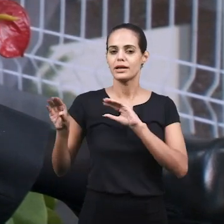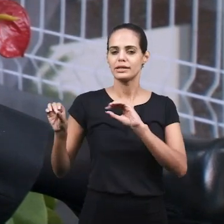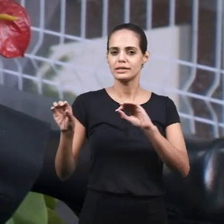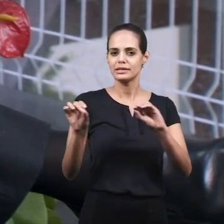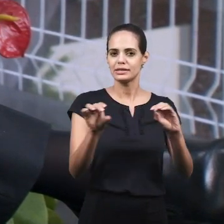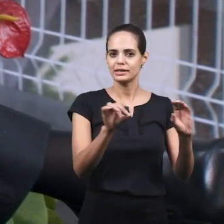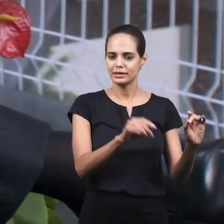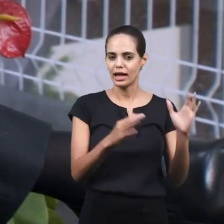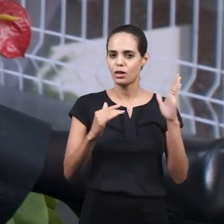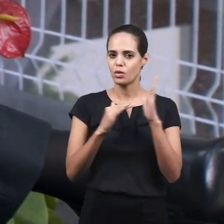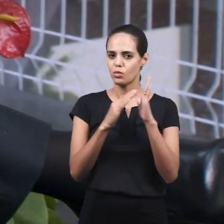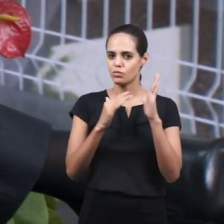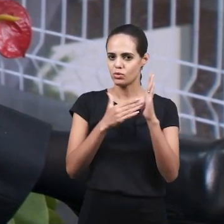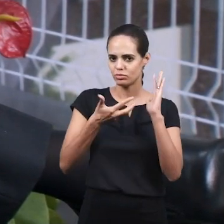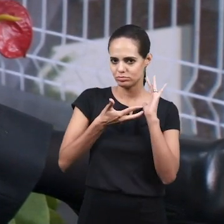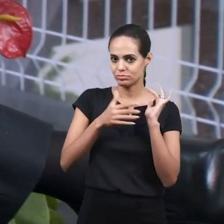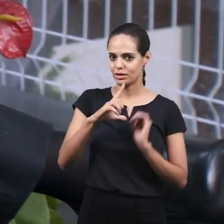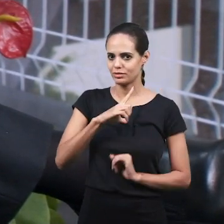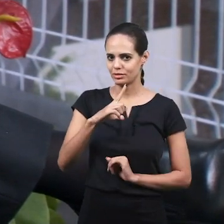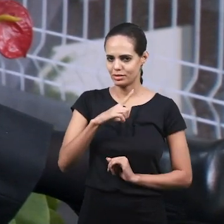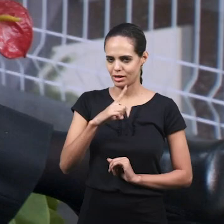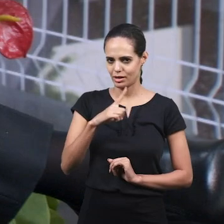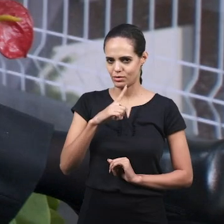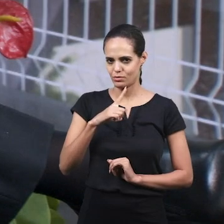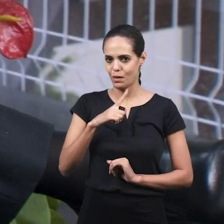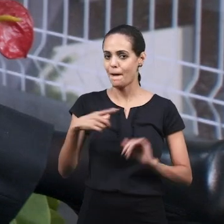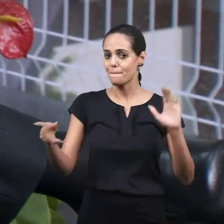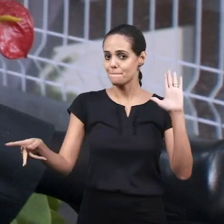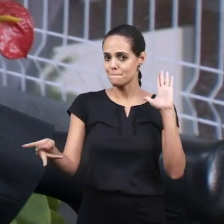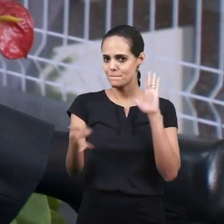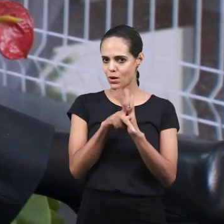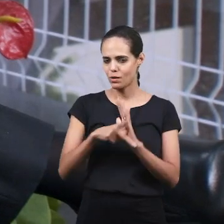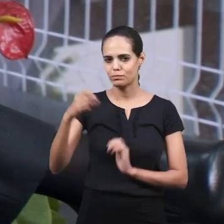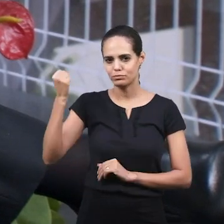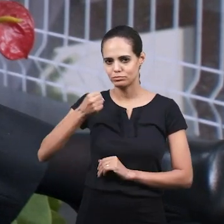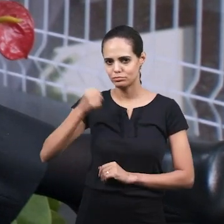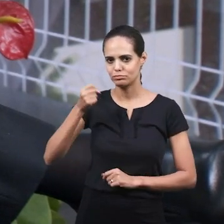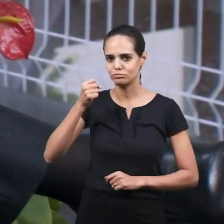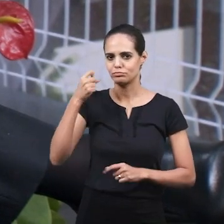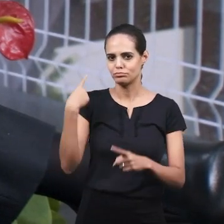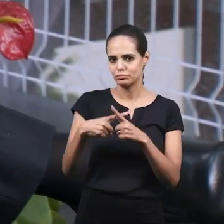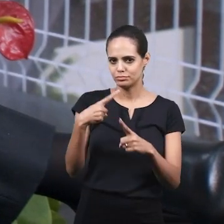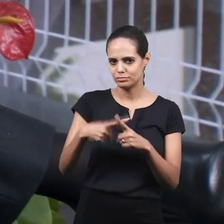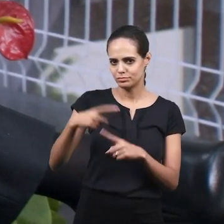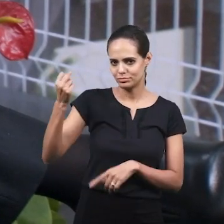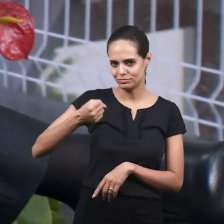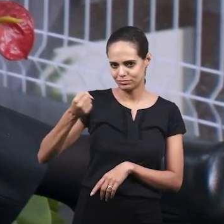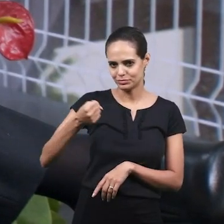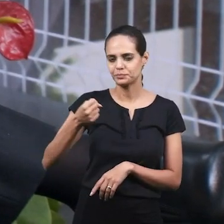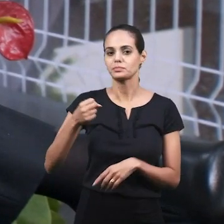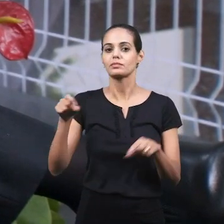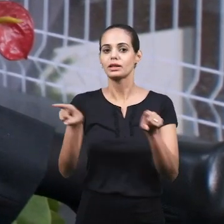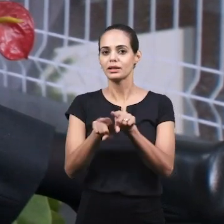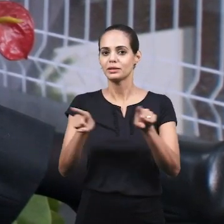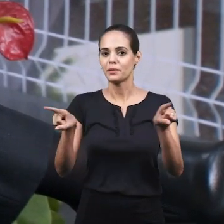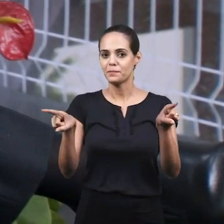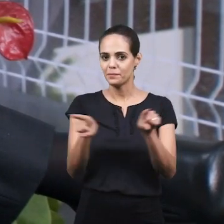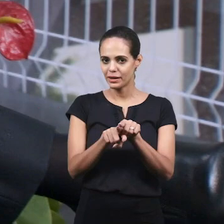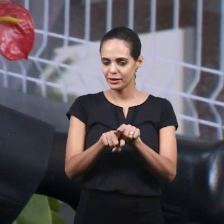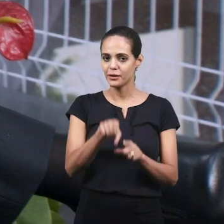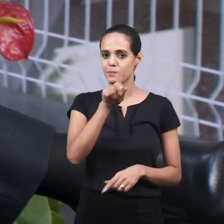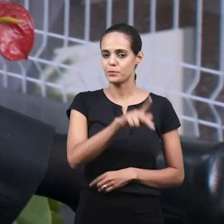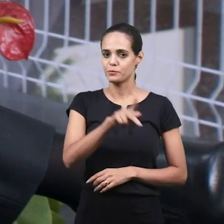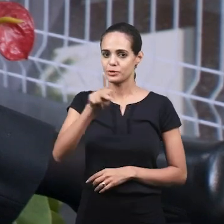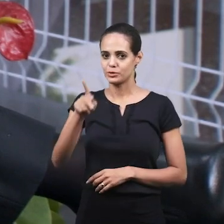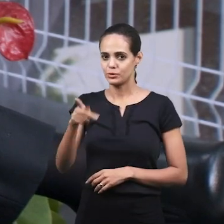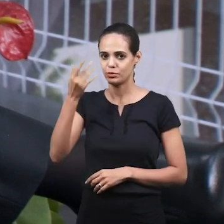instruments de percussion. Et dans l'étude pour les enfants intermédiaires et adolescents, à l'intérieur de la thématique Retiens ce que tu as,